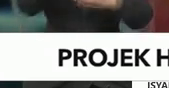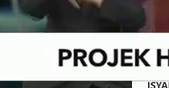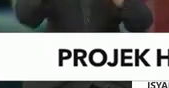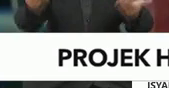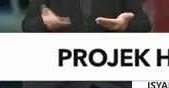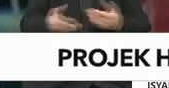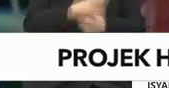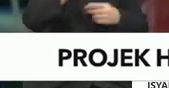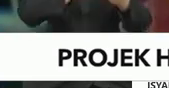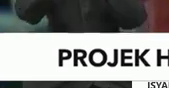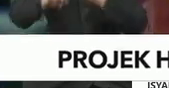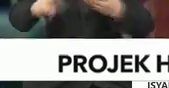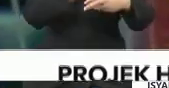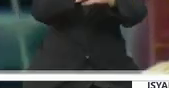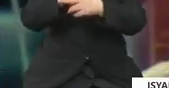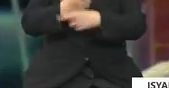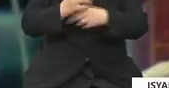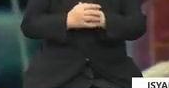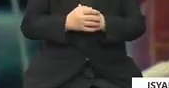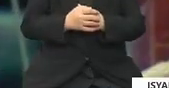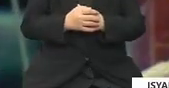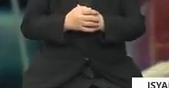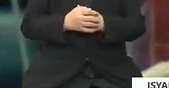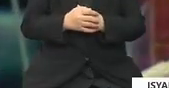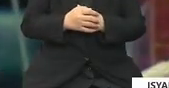kepada jemaah menteri dalam masa terdekat di